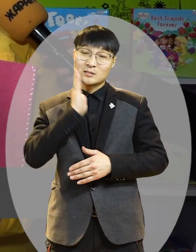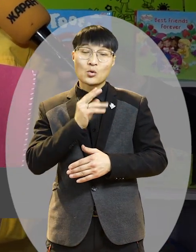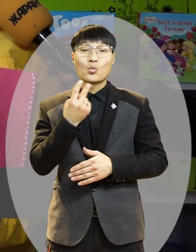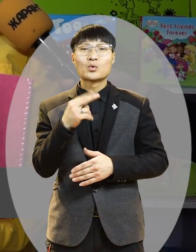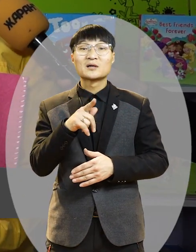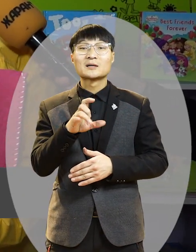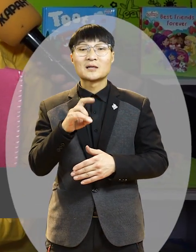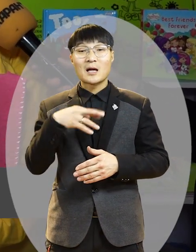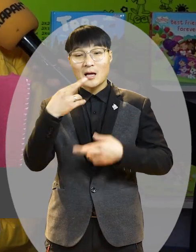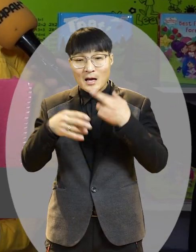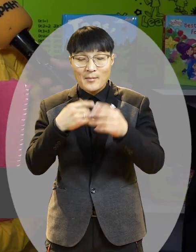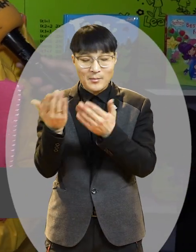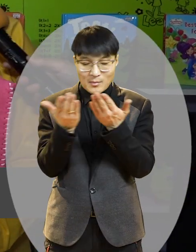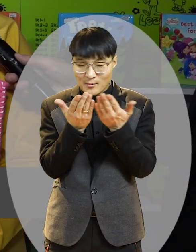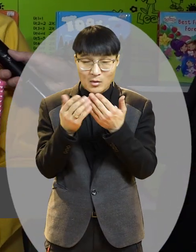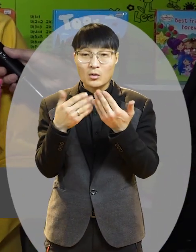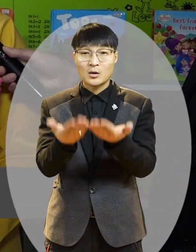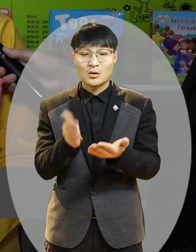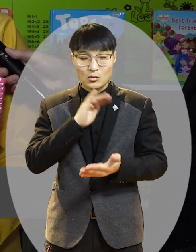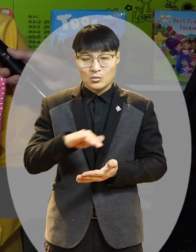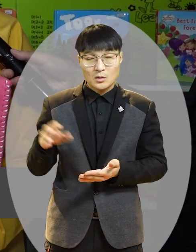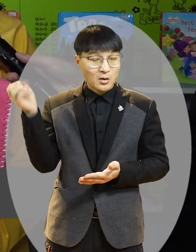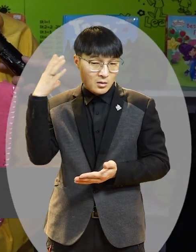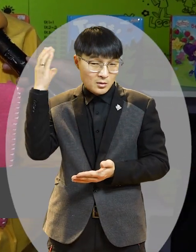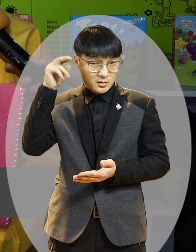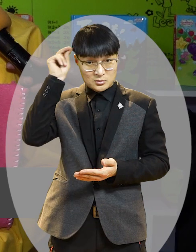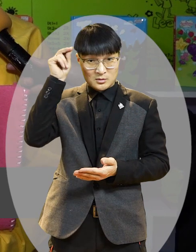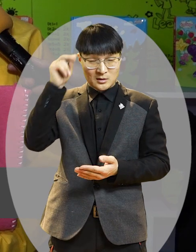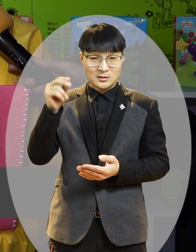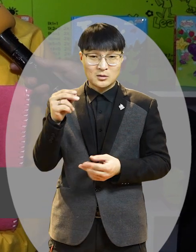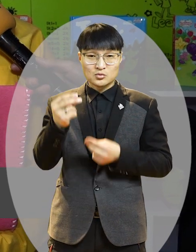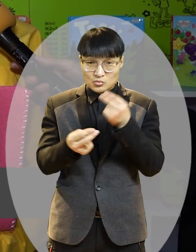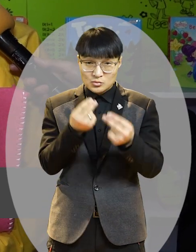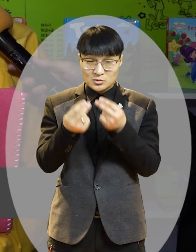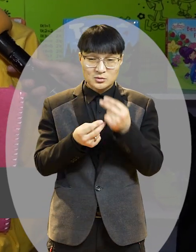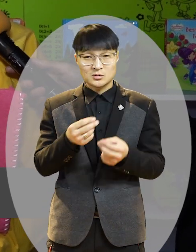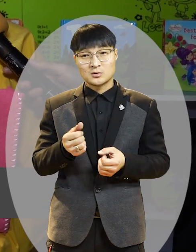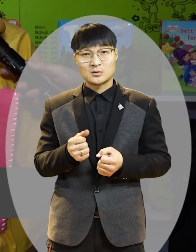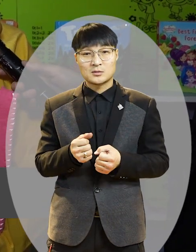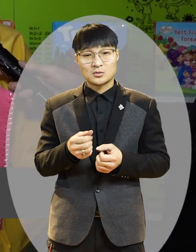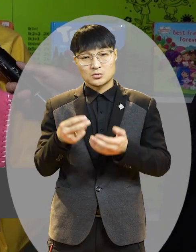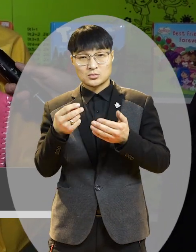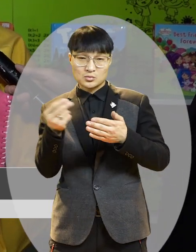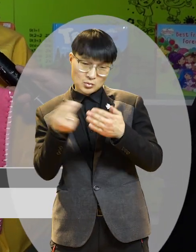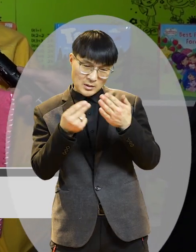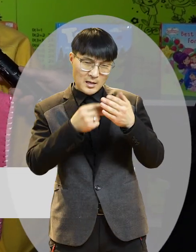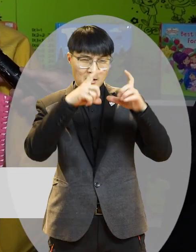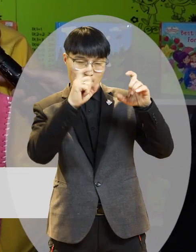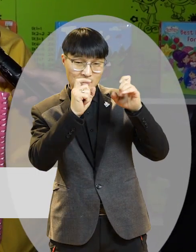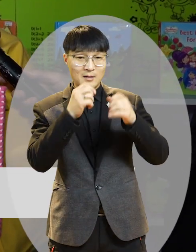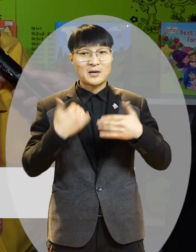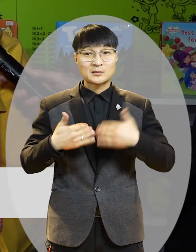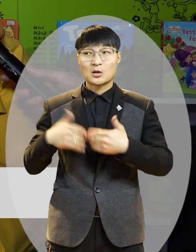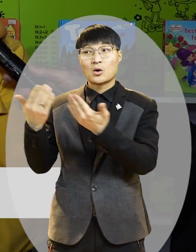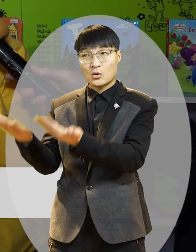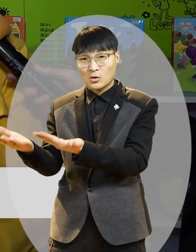яарч өгснээ дараа энэ бага ашиглаад хэдвэл хүүхдүүд нэг үлгэр жүжигсэн тоглолт хийдэг. Тэгээ нэг зургийн дараад багштай явуулдаг.